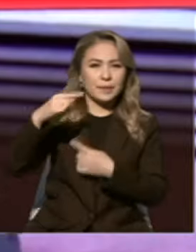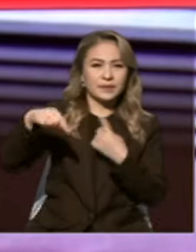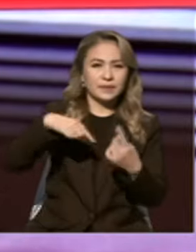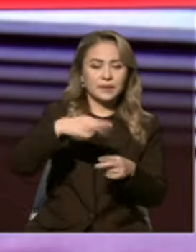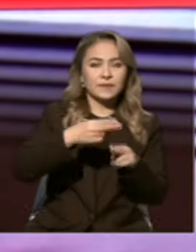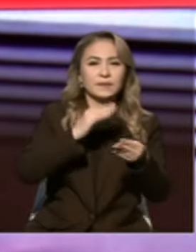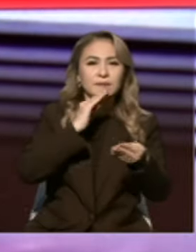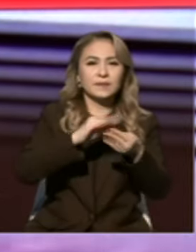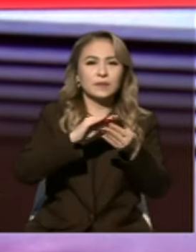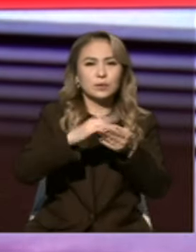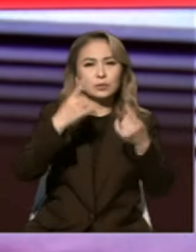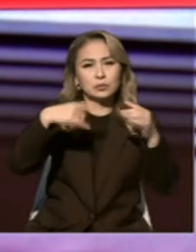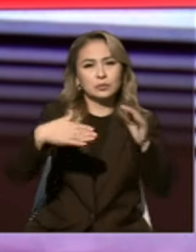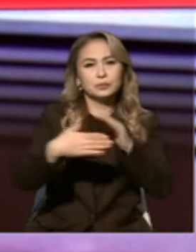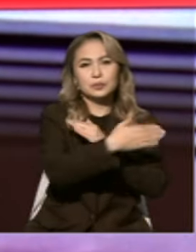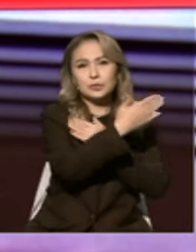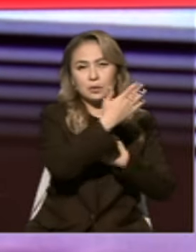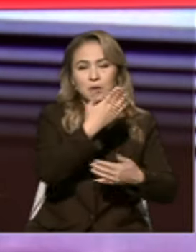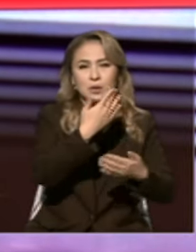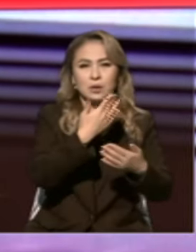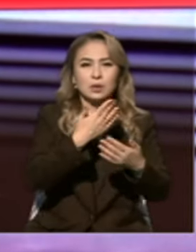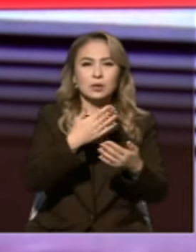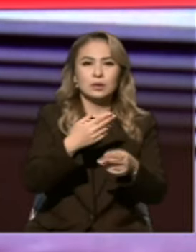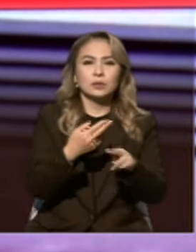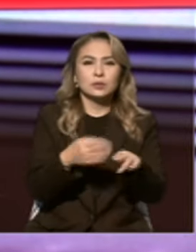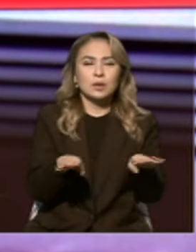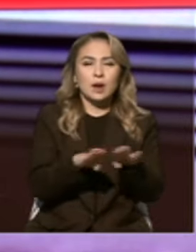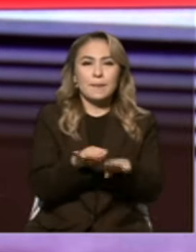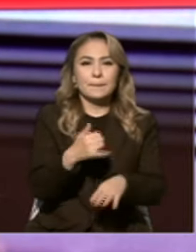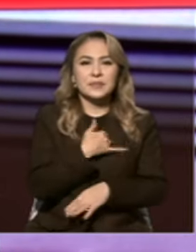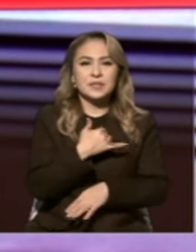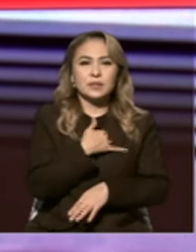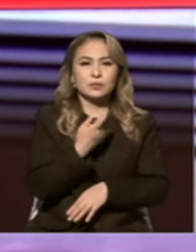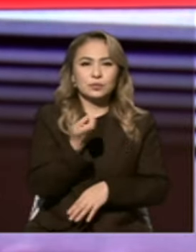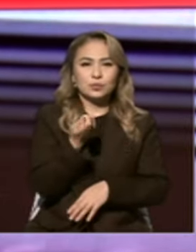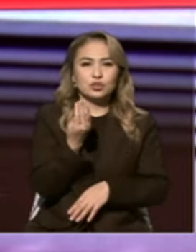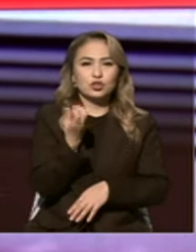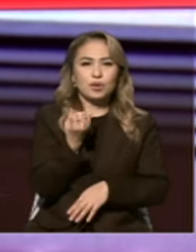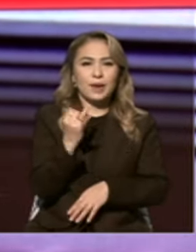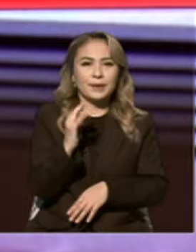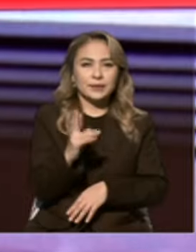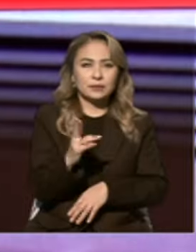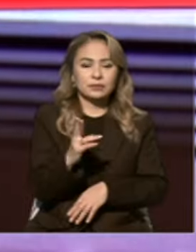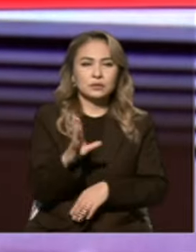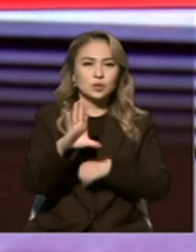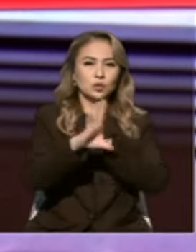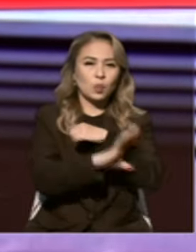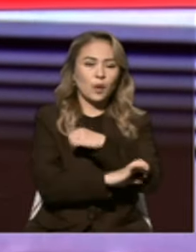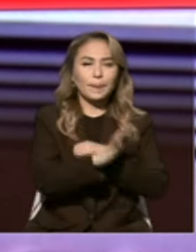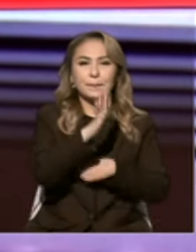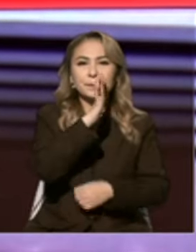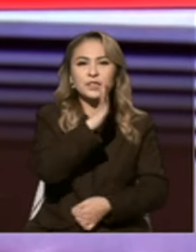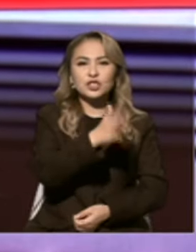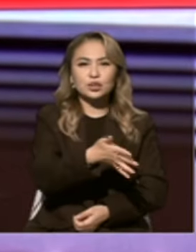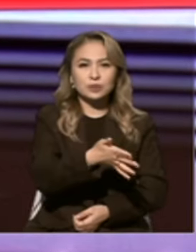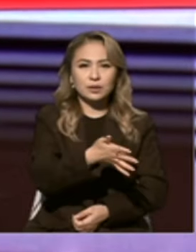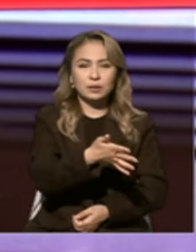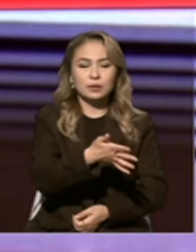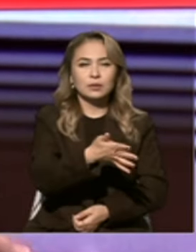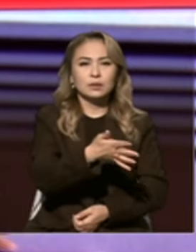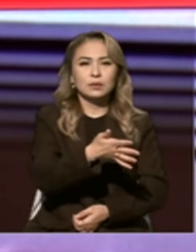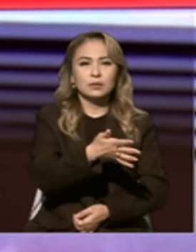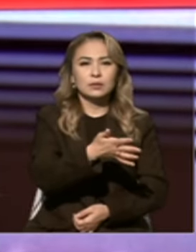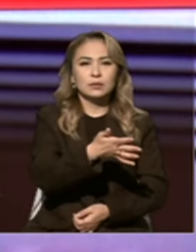су басқа арна арқылы шығып кетеді мысалға. Енді мынау біздегі кішкене мынау жайыққа келетін болсақ, мына соңғы 5 жылда